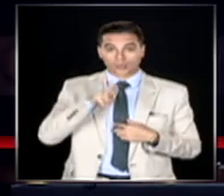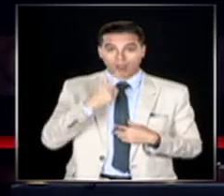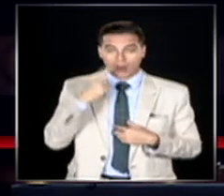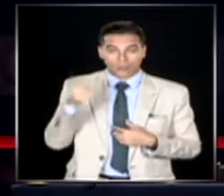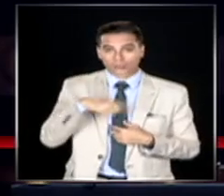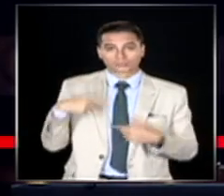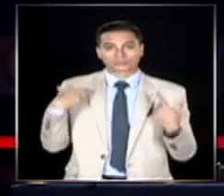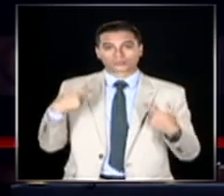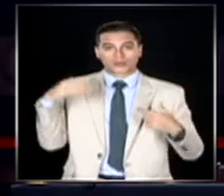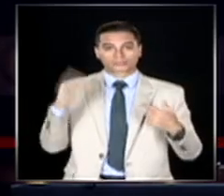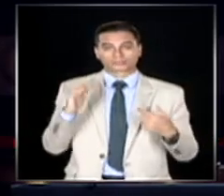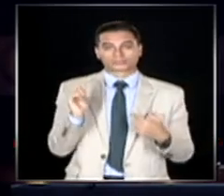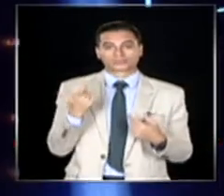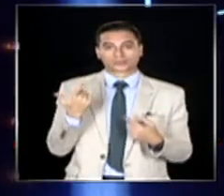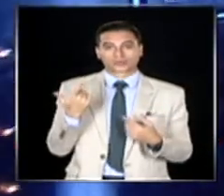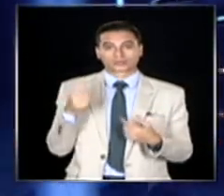سينما مسرح. والسؤال هو